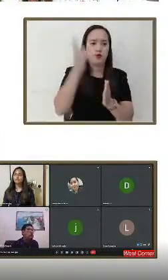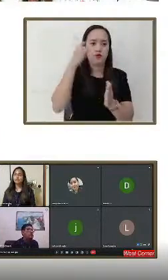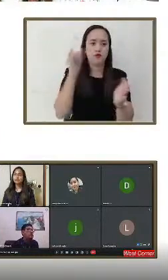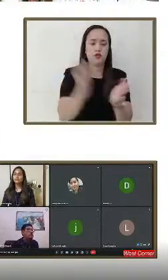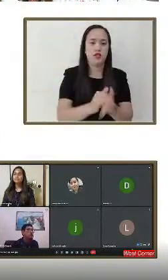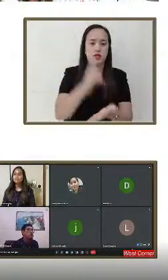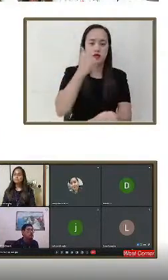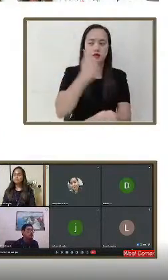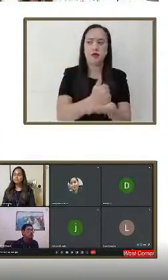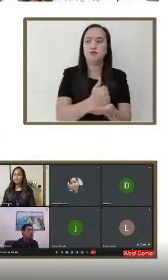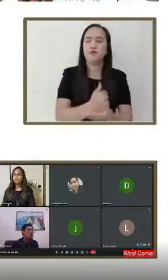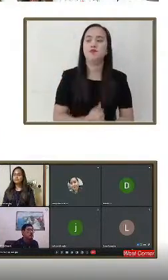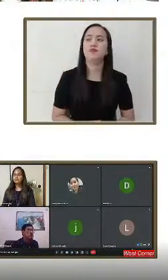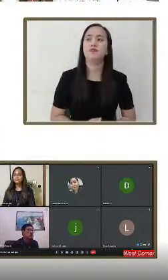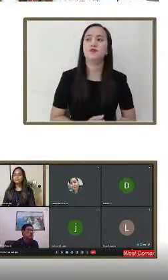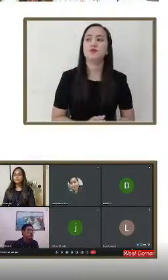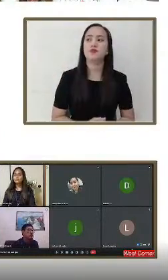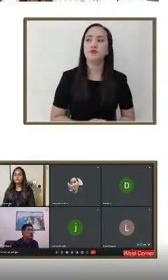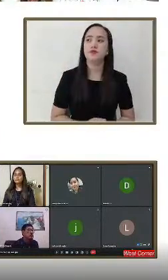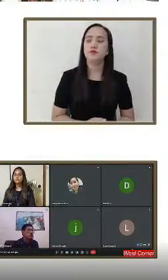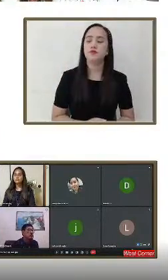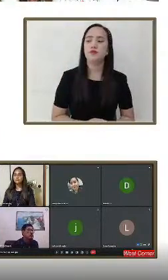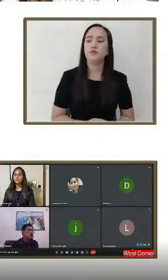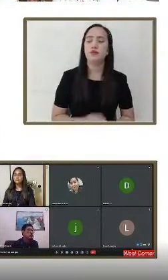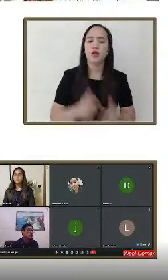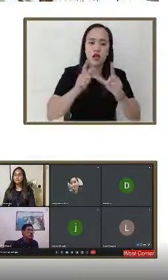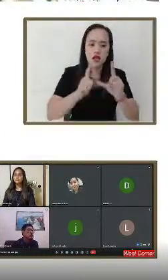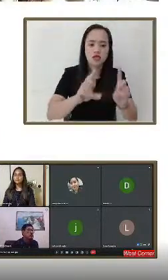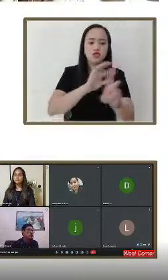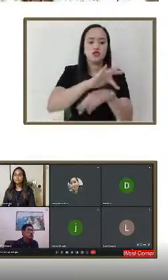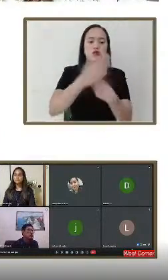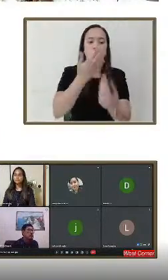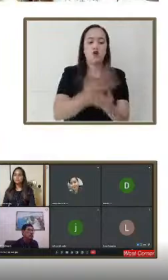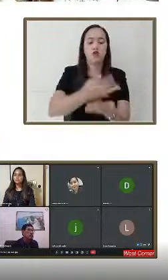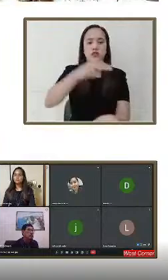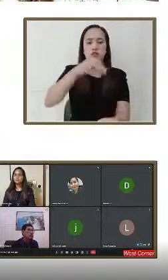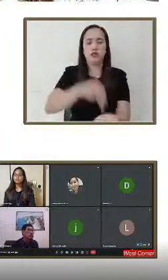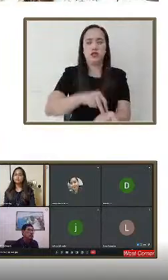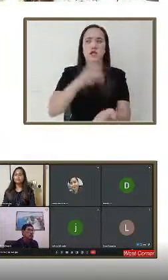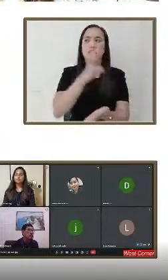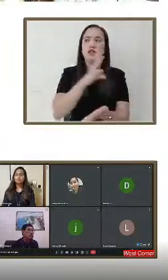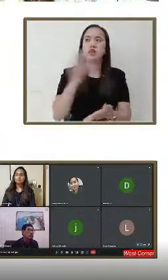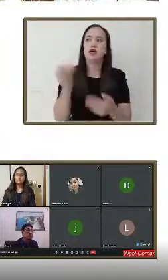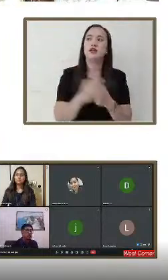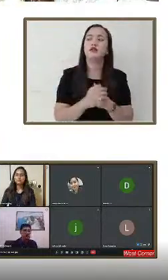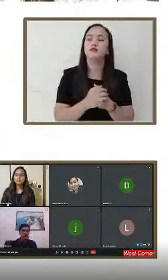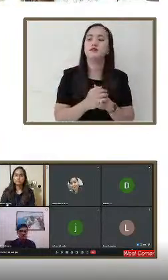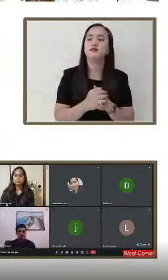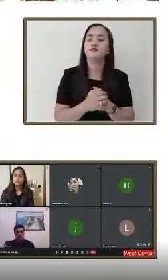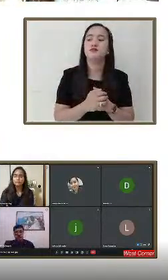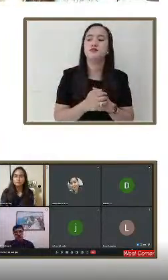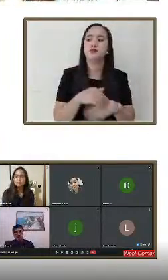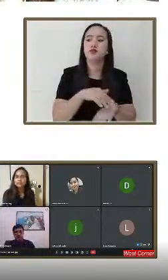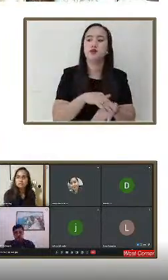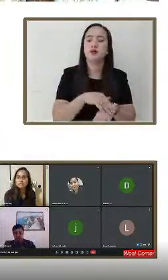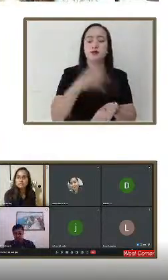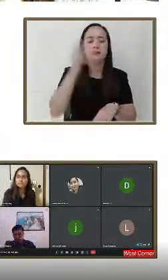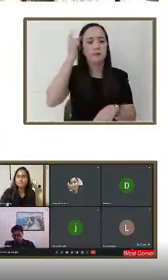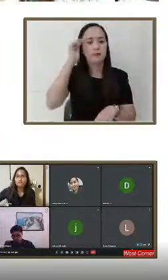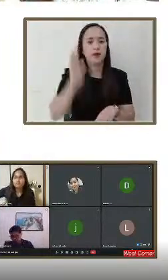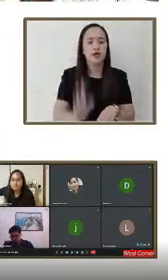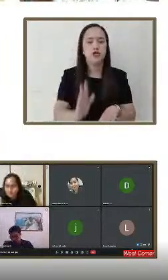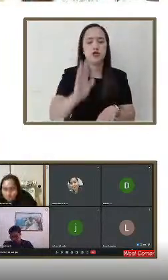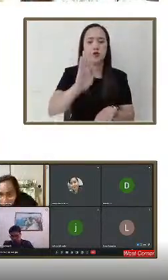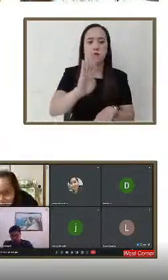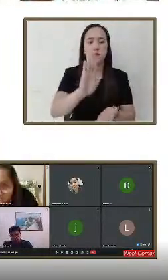13, mga kapatid. Okay? All right, shall we all stand please? At nais kong tawagan po rito si Pastor Bernard para wakasan